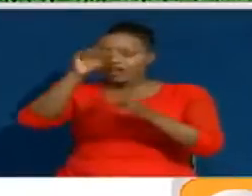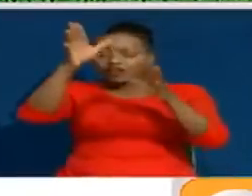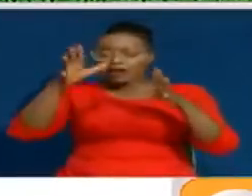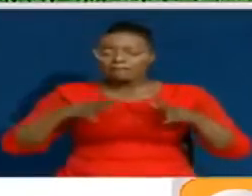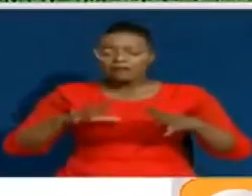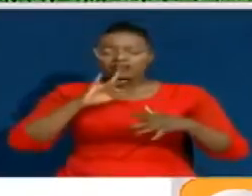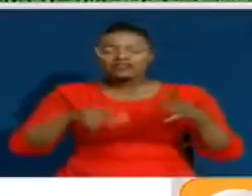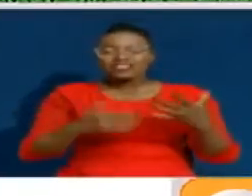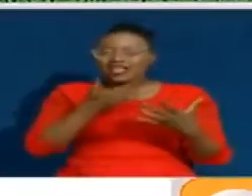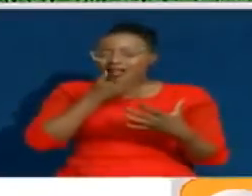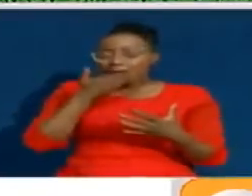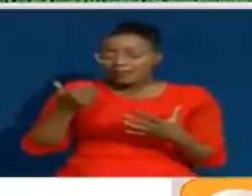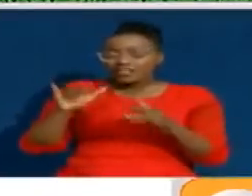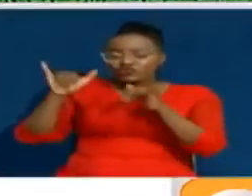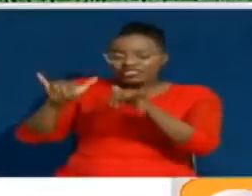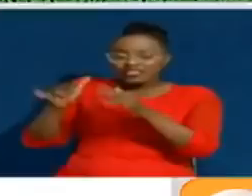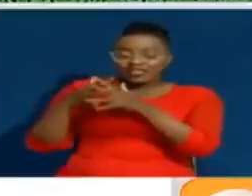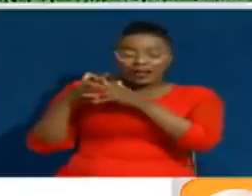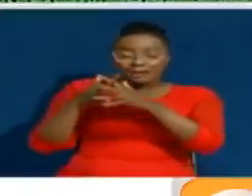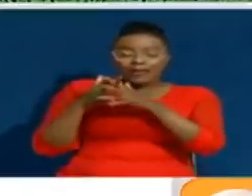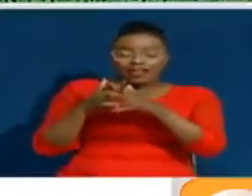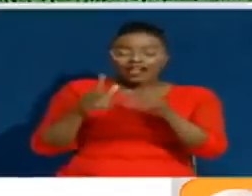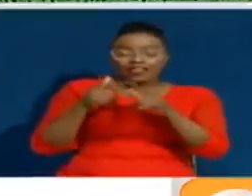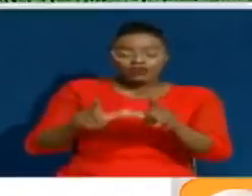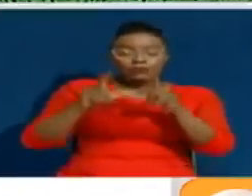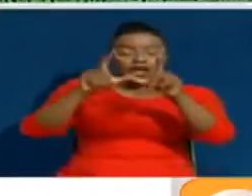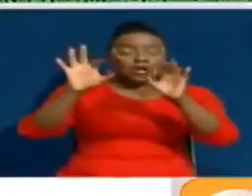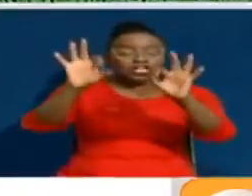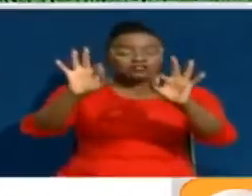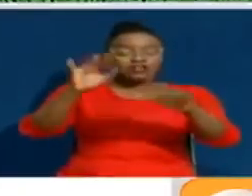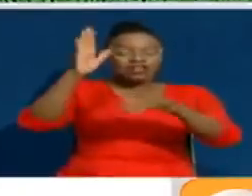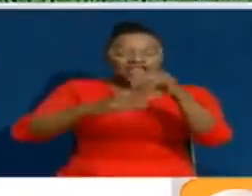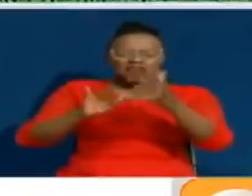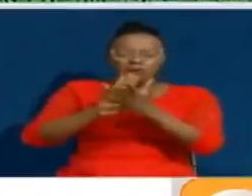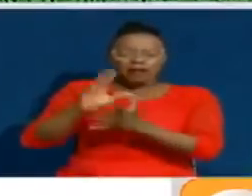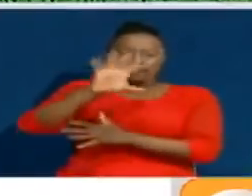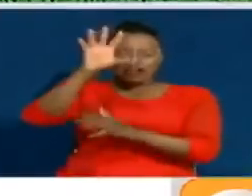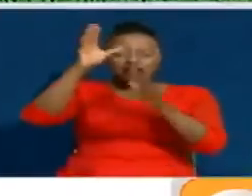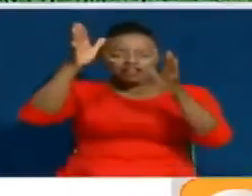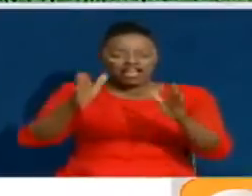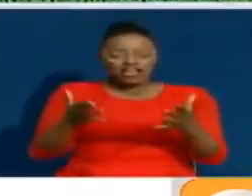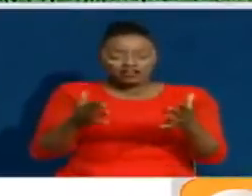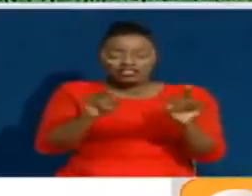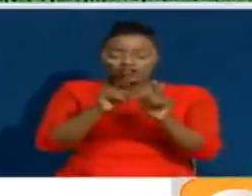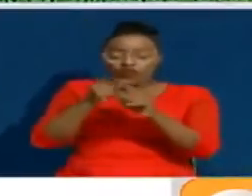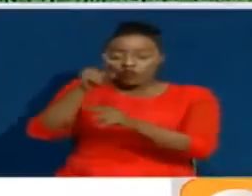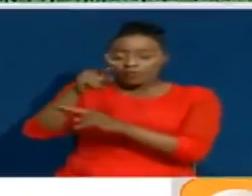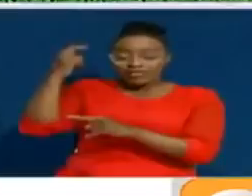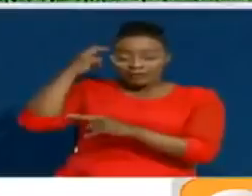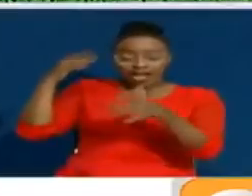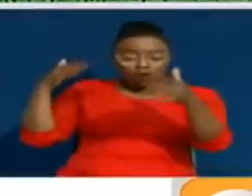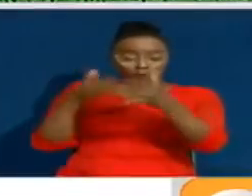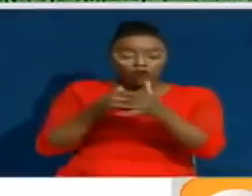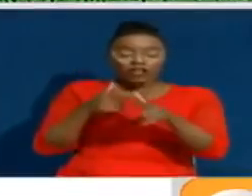wanakufuru, wanasema angalau uwe mumba Ulaya, utatunzwa vizuri kuliko kuwa Mwafrika. Kutokana na kasumba hiyo